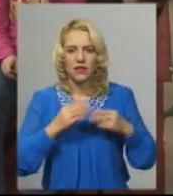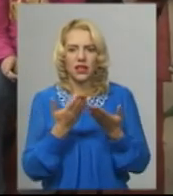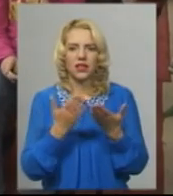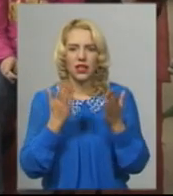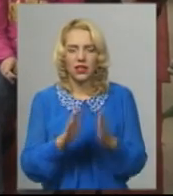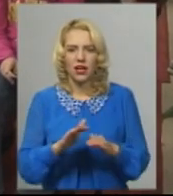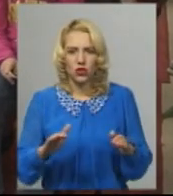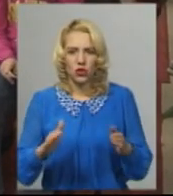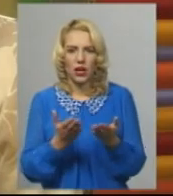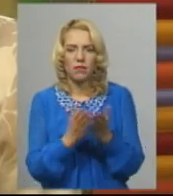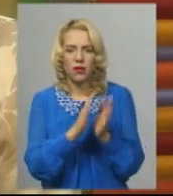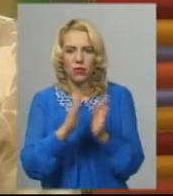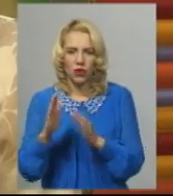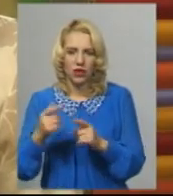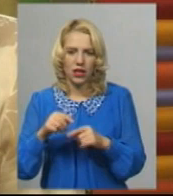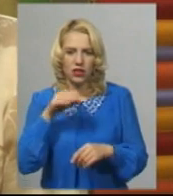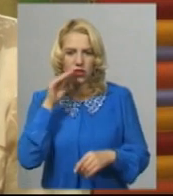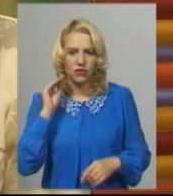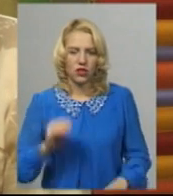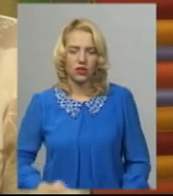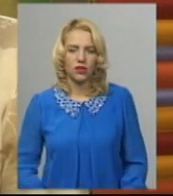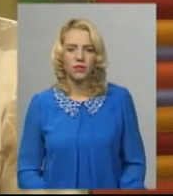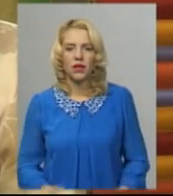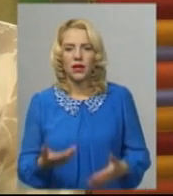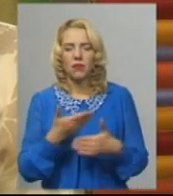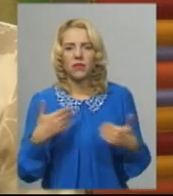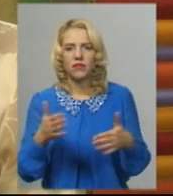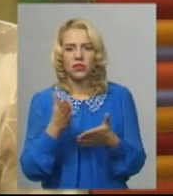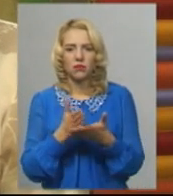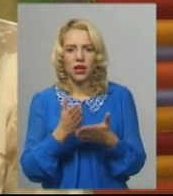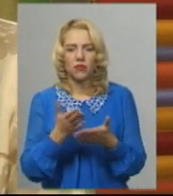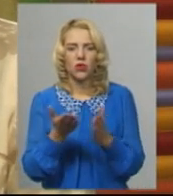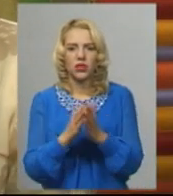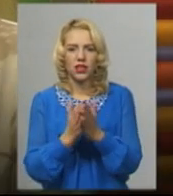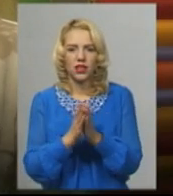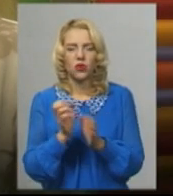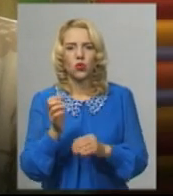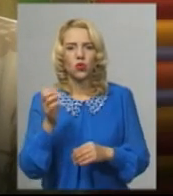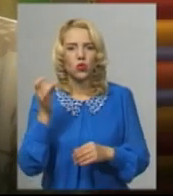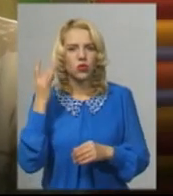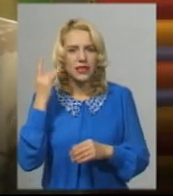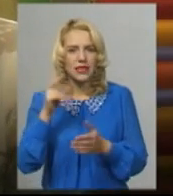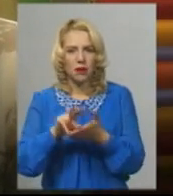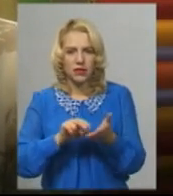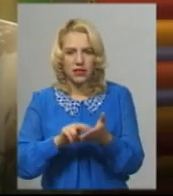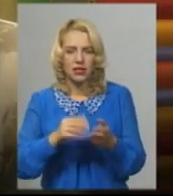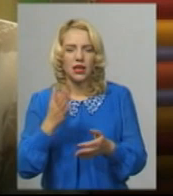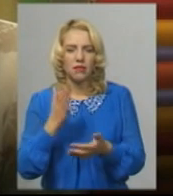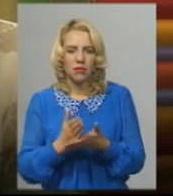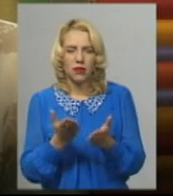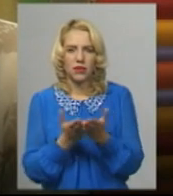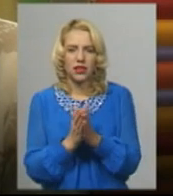імені Шевченка, каже директорка закладу Валентина Чорноус. Ми вже маємо книгу у записі, ми маємо книгу